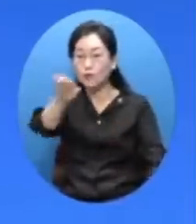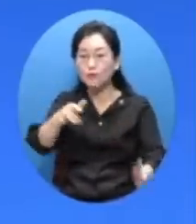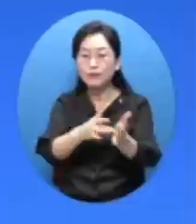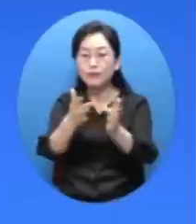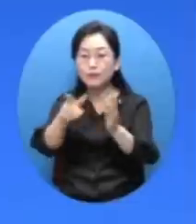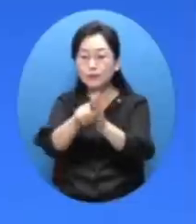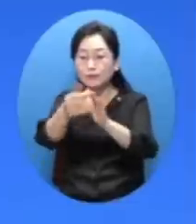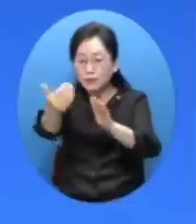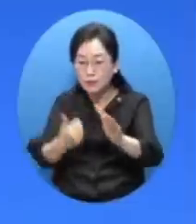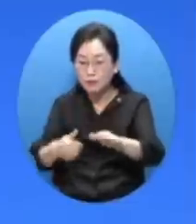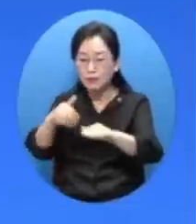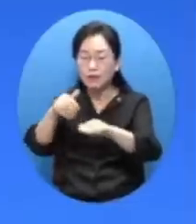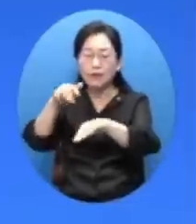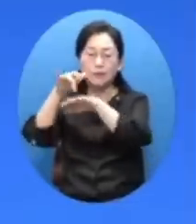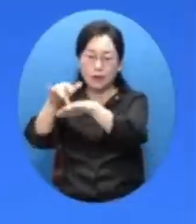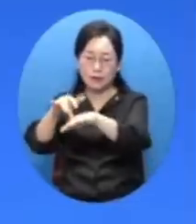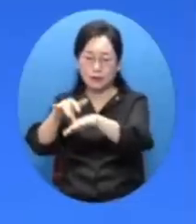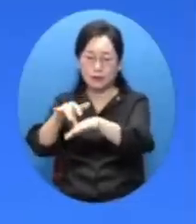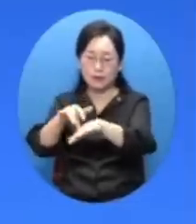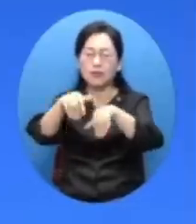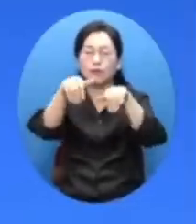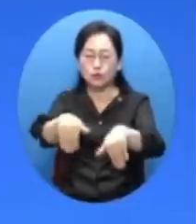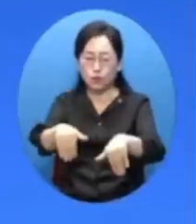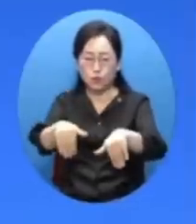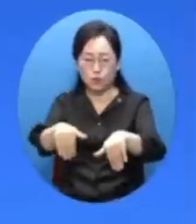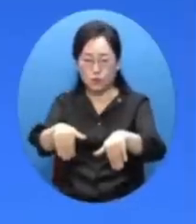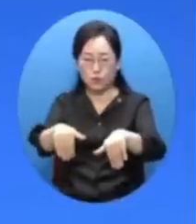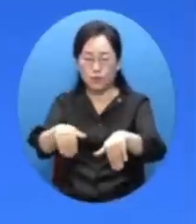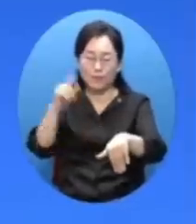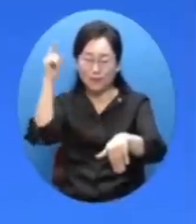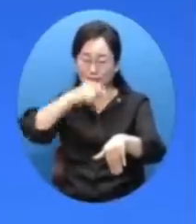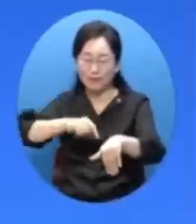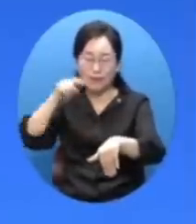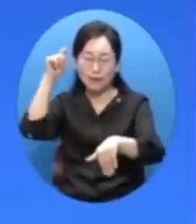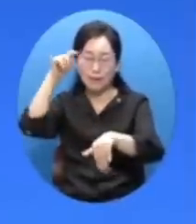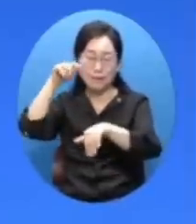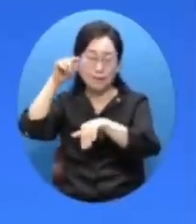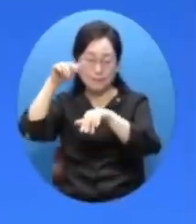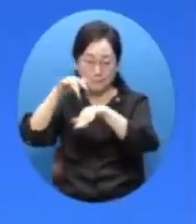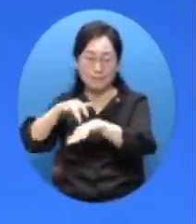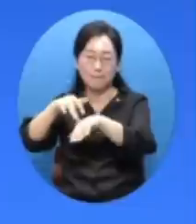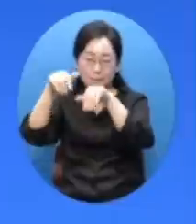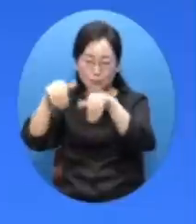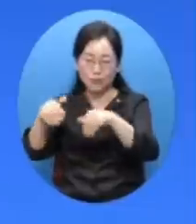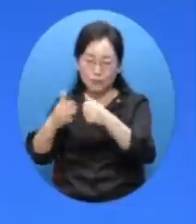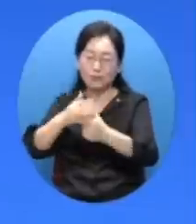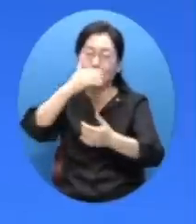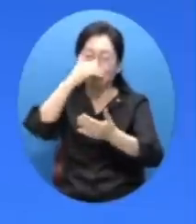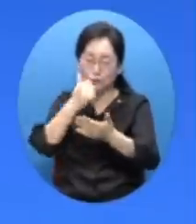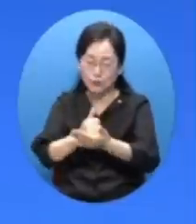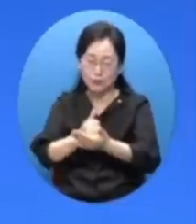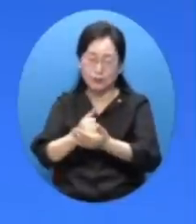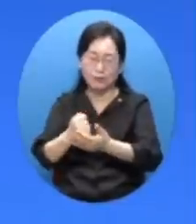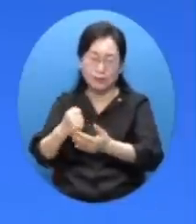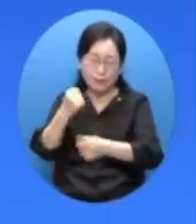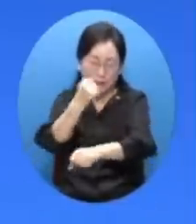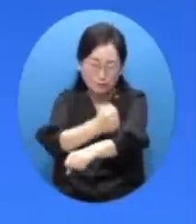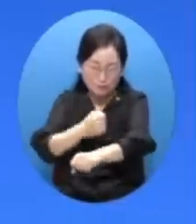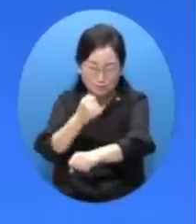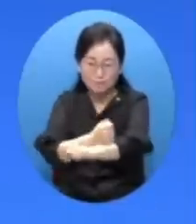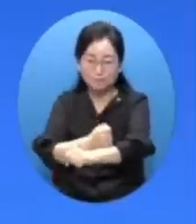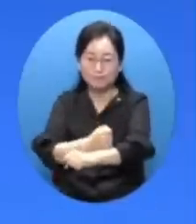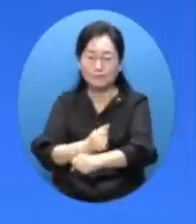마귀의 종이었습니다. 악한 마귀의 종이 되어서 우리는 죄 가운데 살면서 질병,